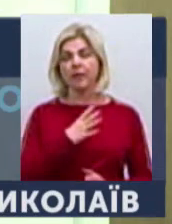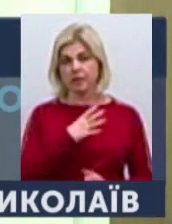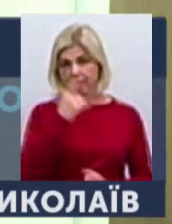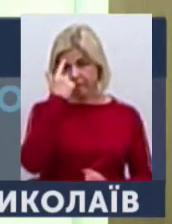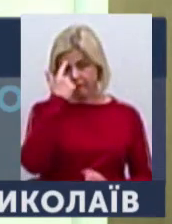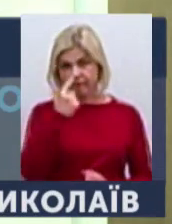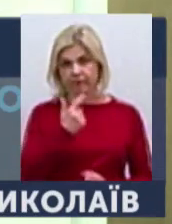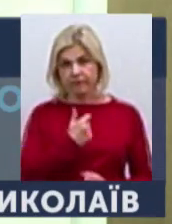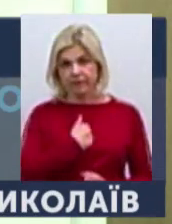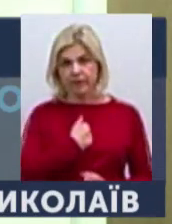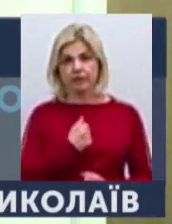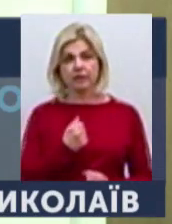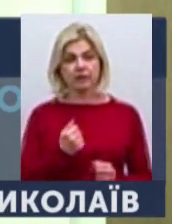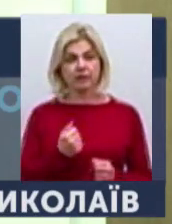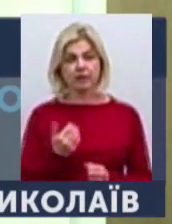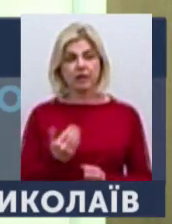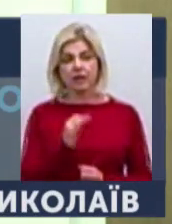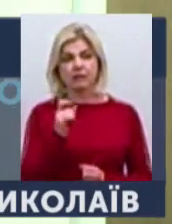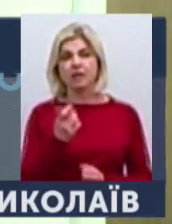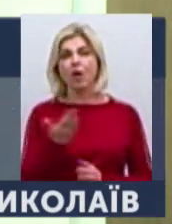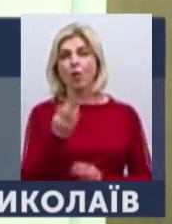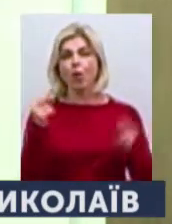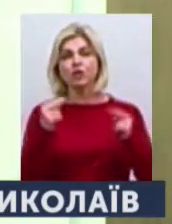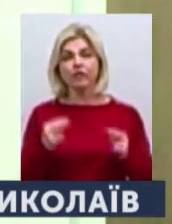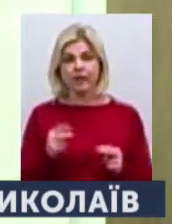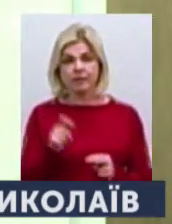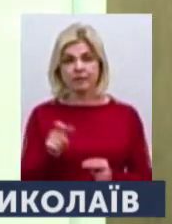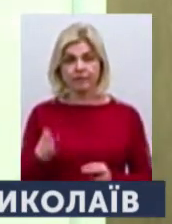від якихось очевидців, що